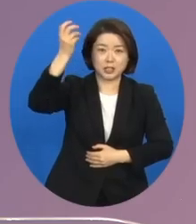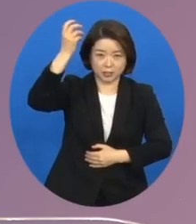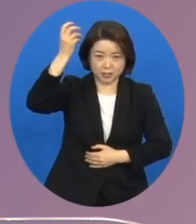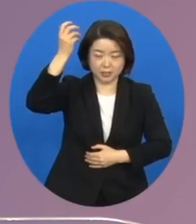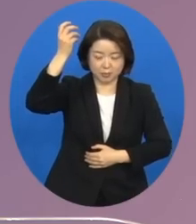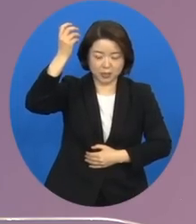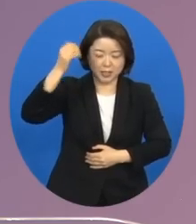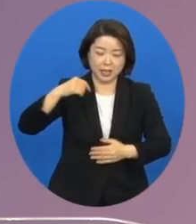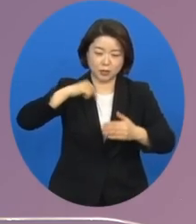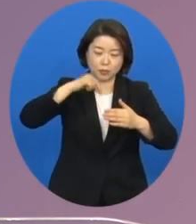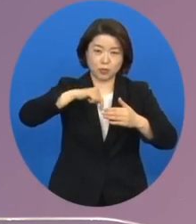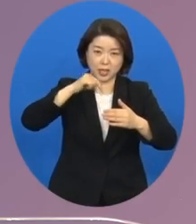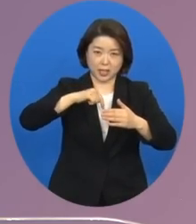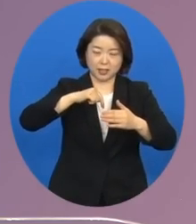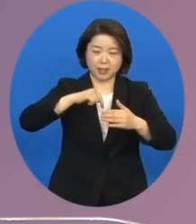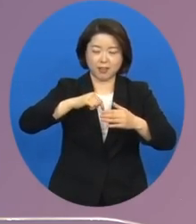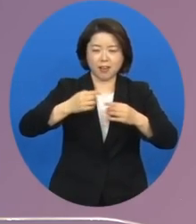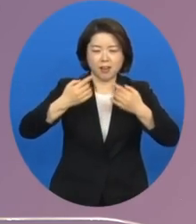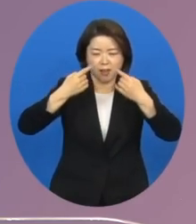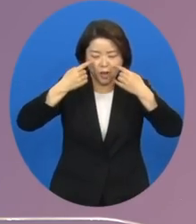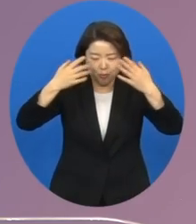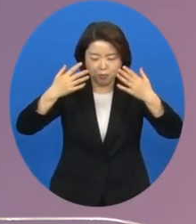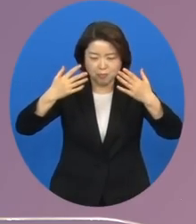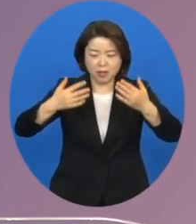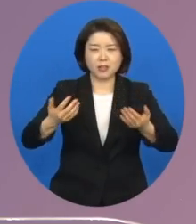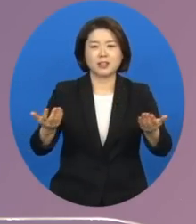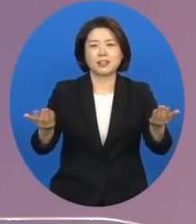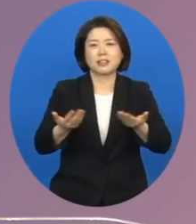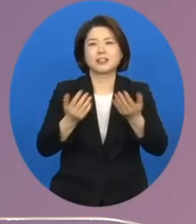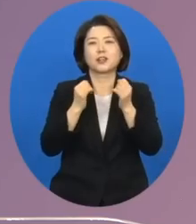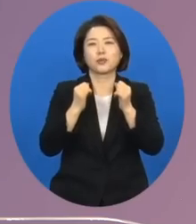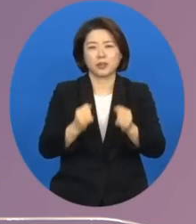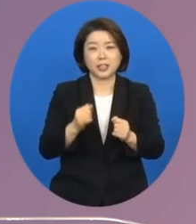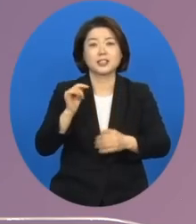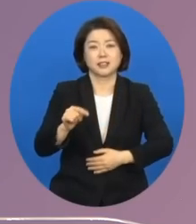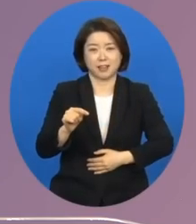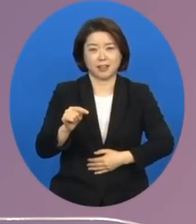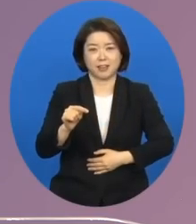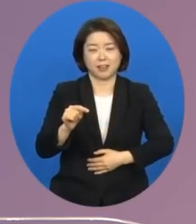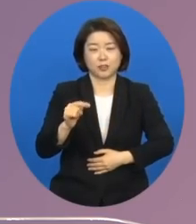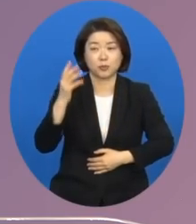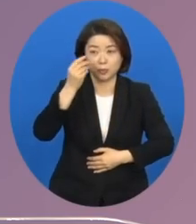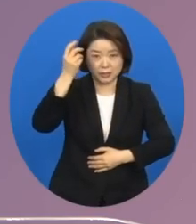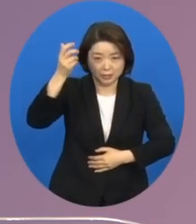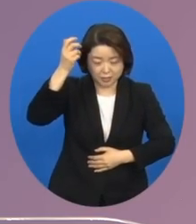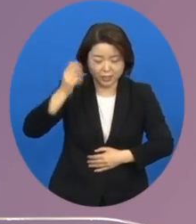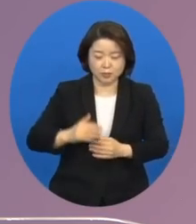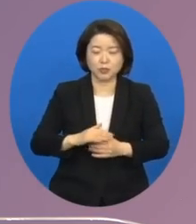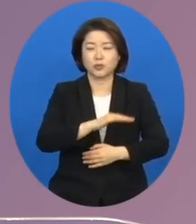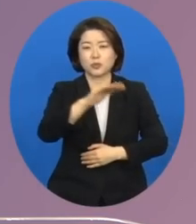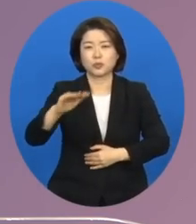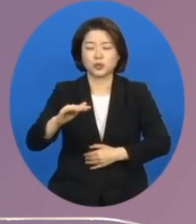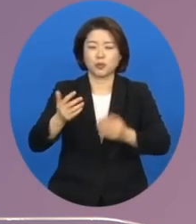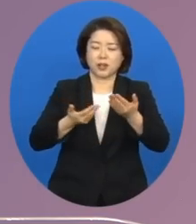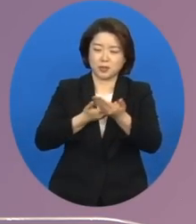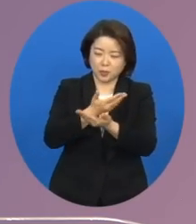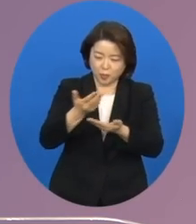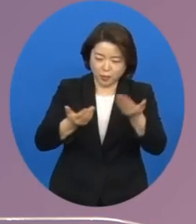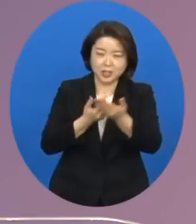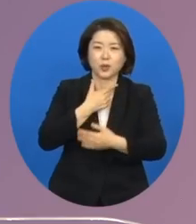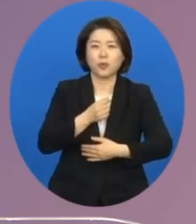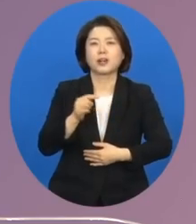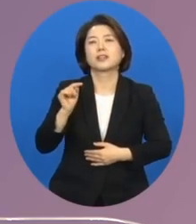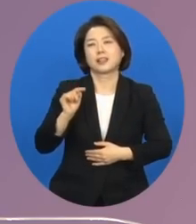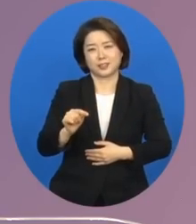안에 너무나 분명히 일하고 계시다 그리고 그분은 우리와 교제하기 원하신다는